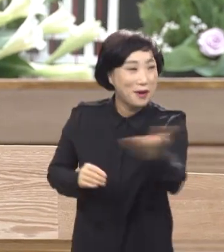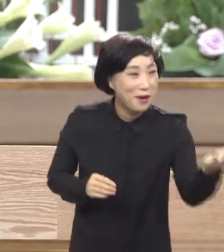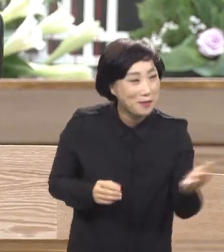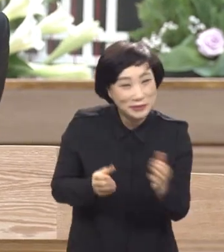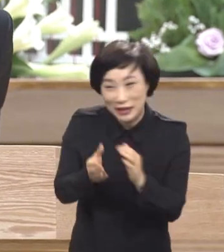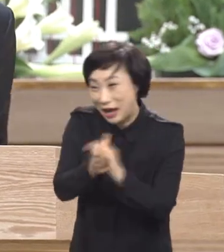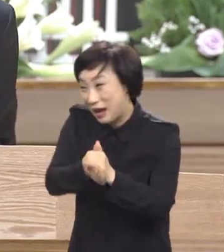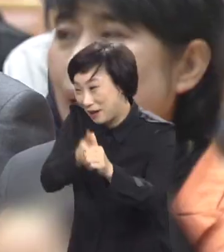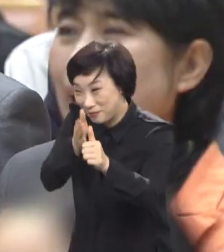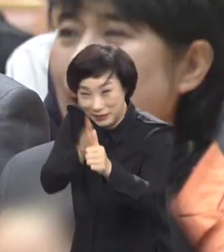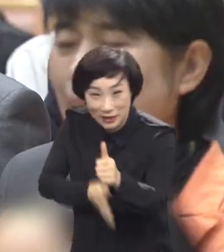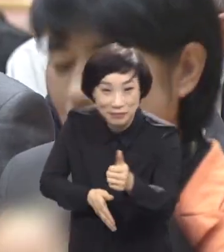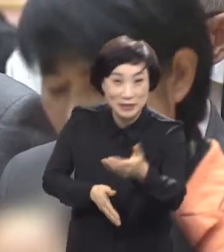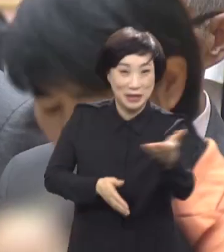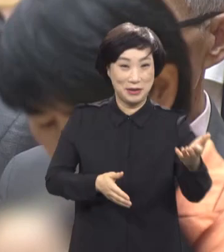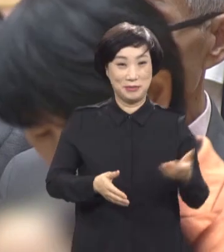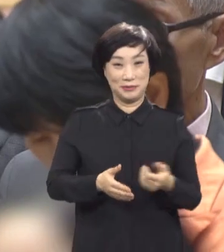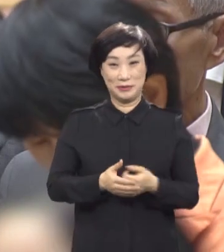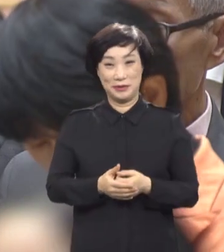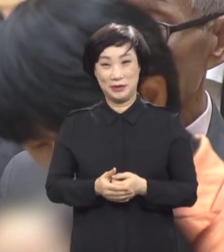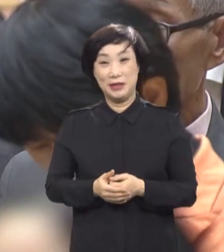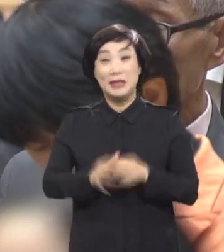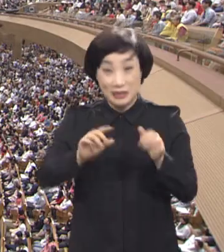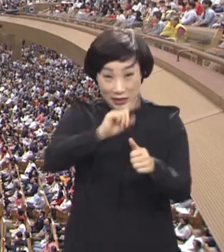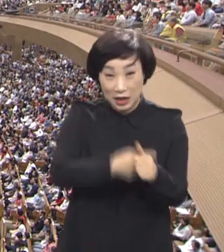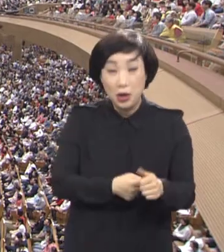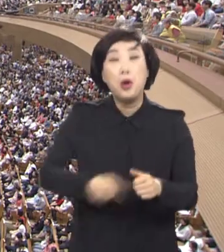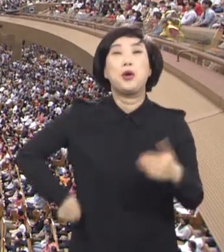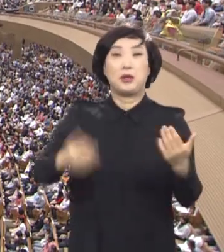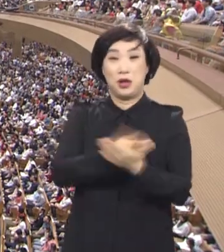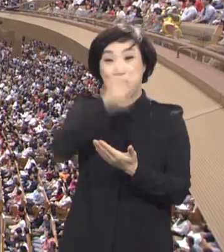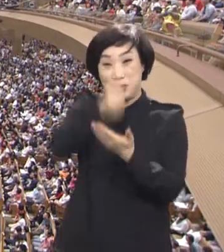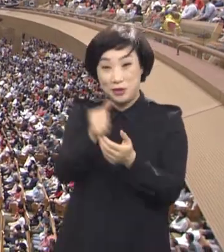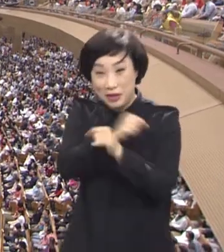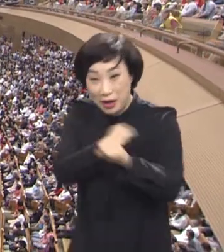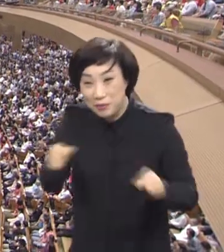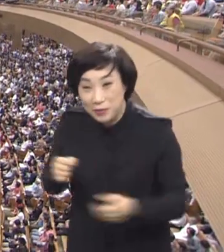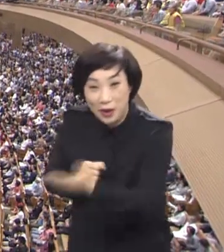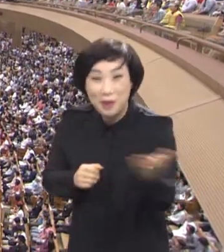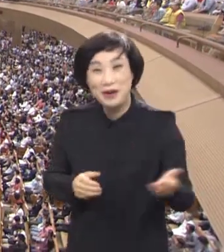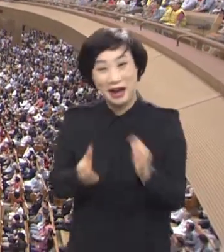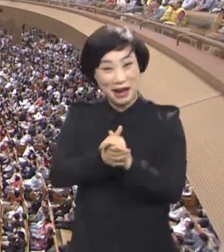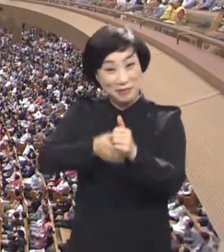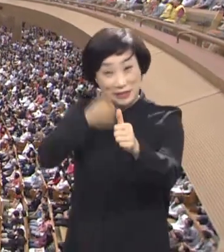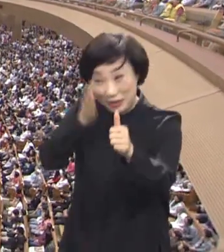아멘합시다 아멘 그 회의기하고 제사 안 받으신 분 아멘합시다